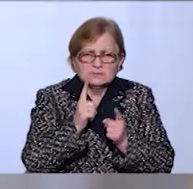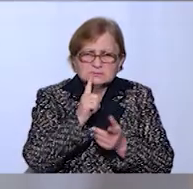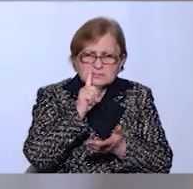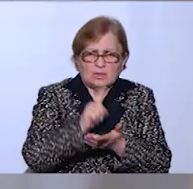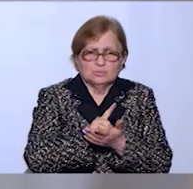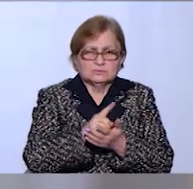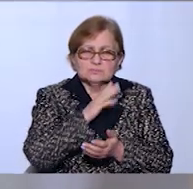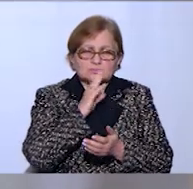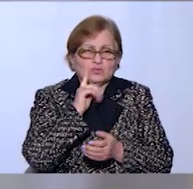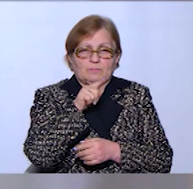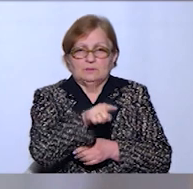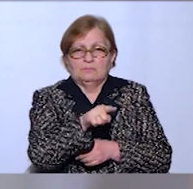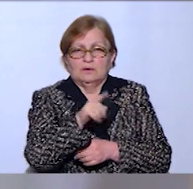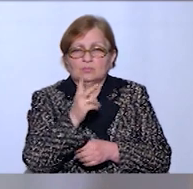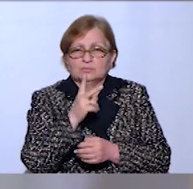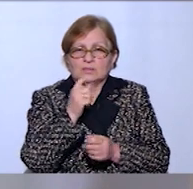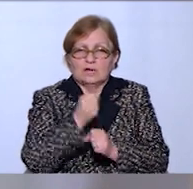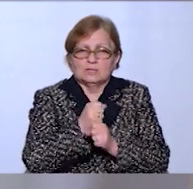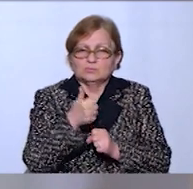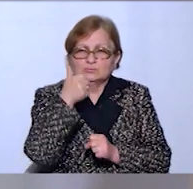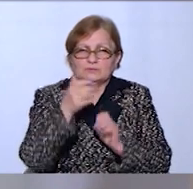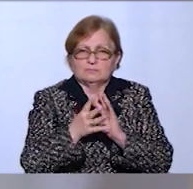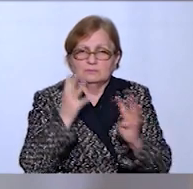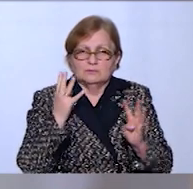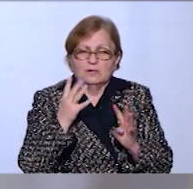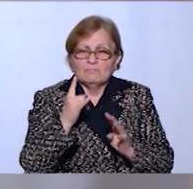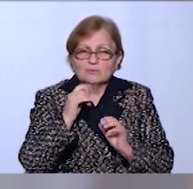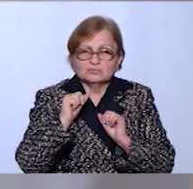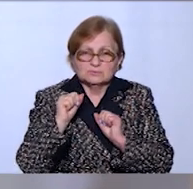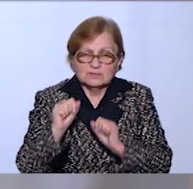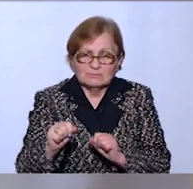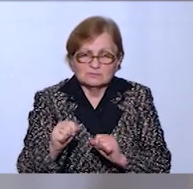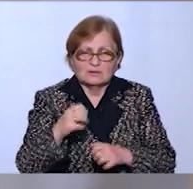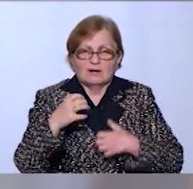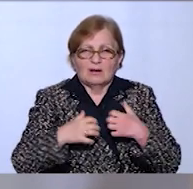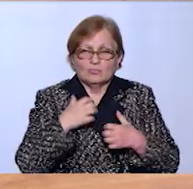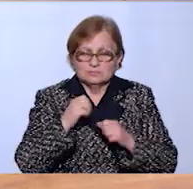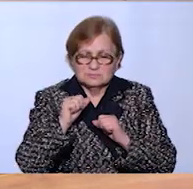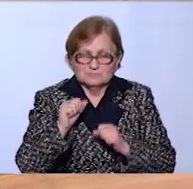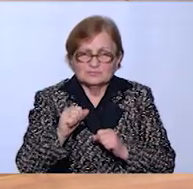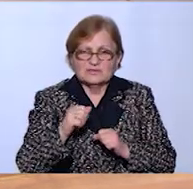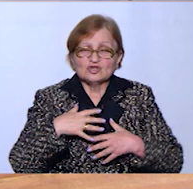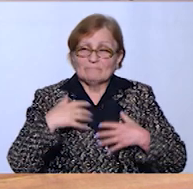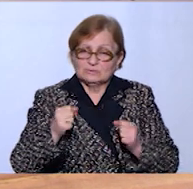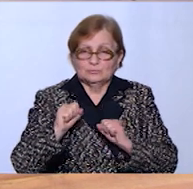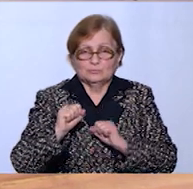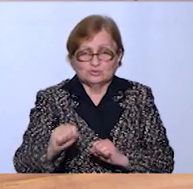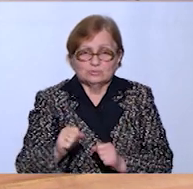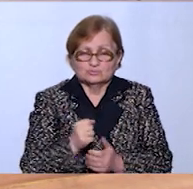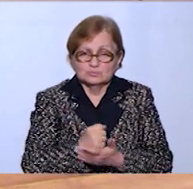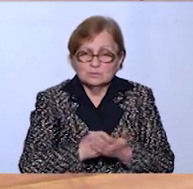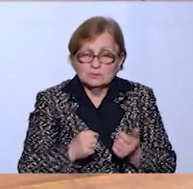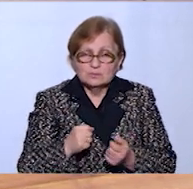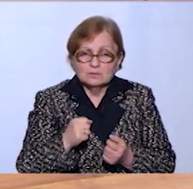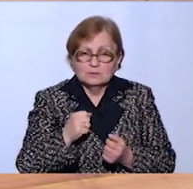ასე შემდეგ. ზოგადად მინდა აღვნიშნო, რომ აი ემოციური განვითარება და ის თუ რამდენად მნიშვნელოვანია ბავშვებს ხელი